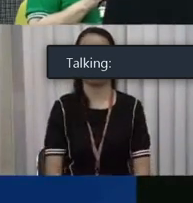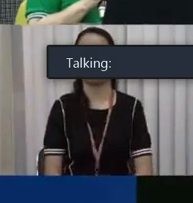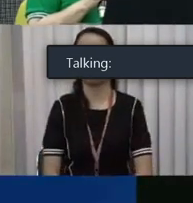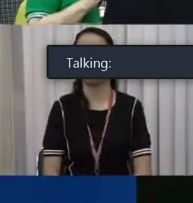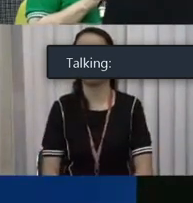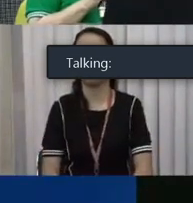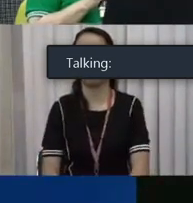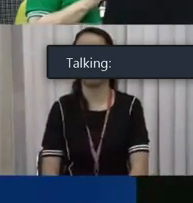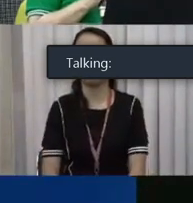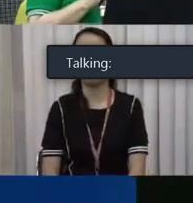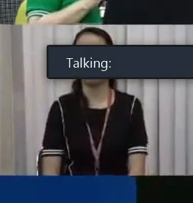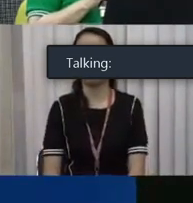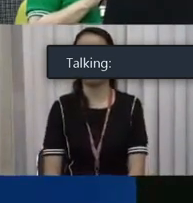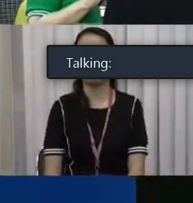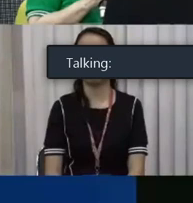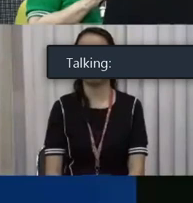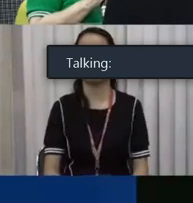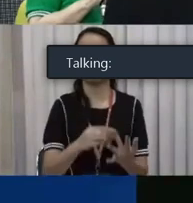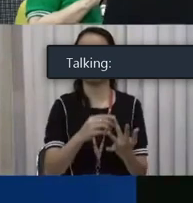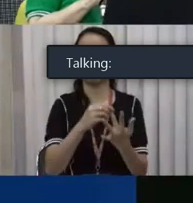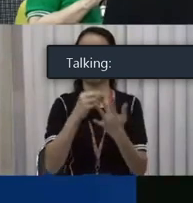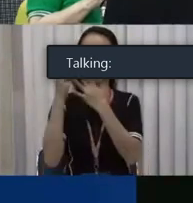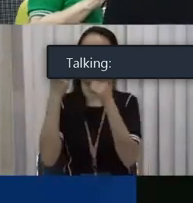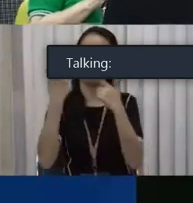legal or medical needs.